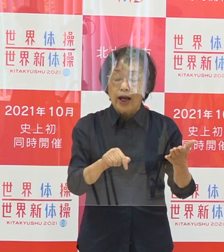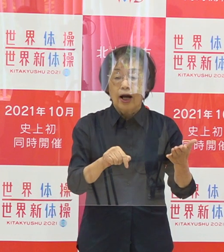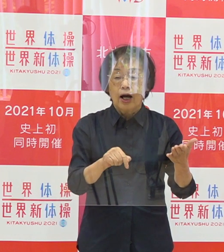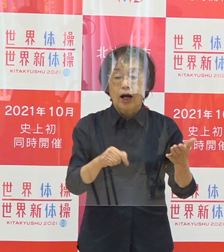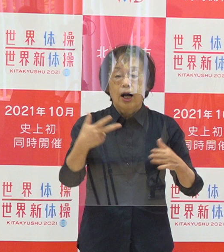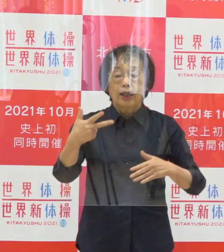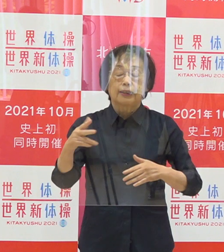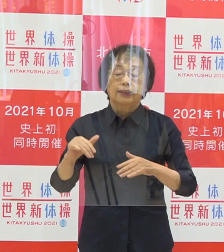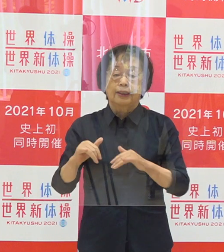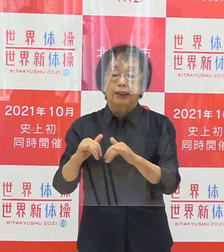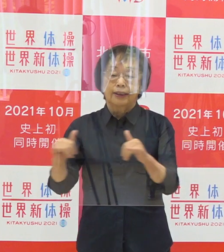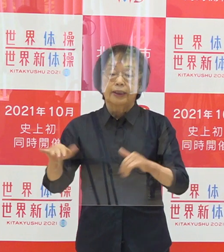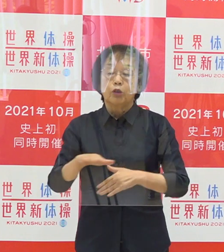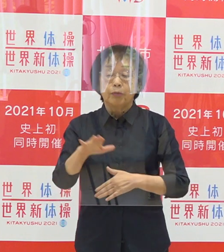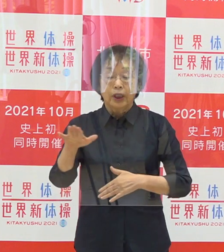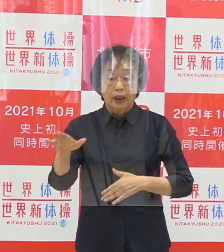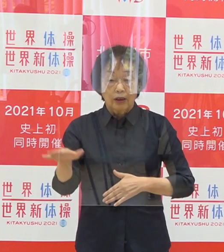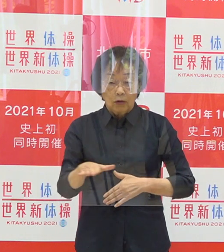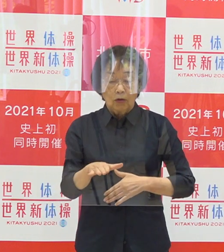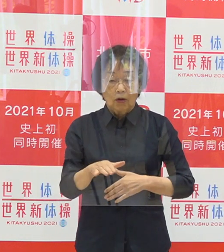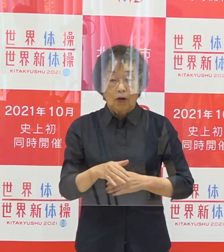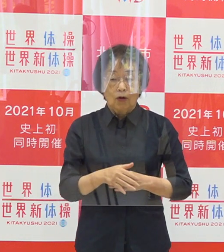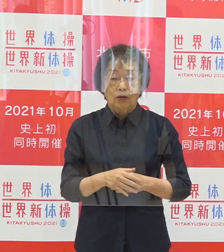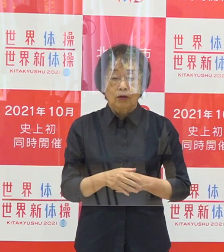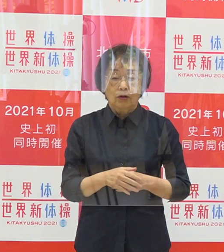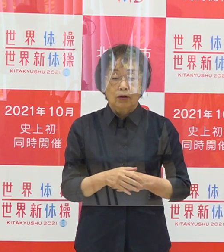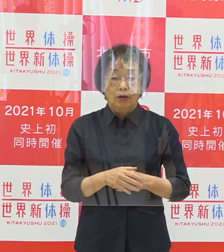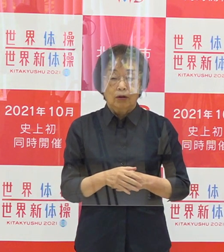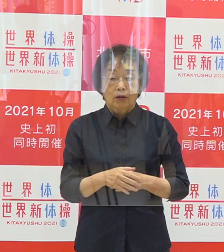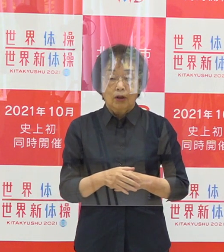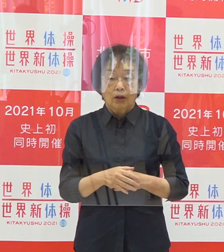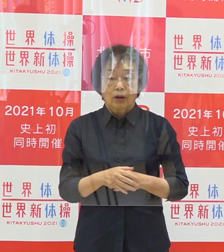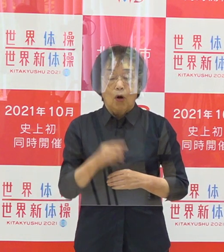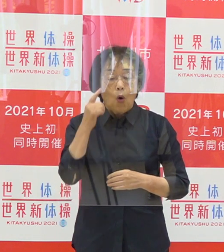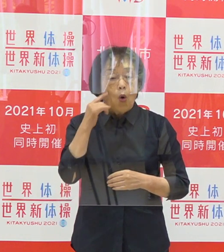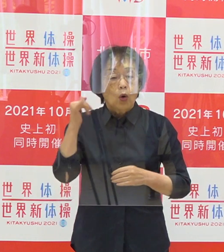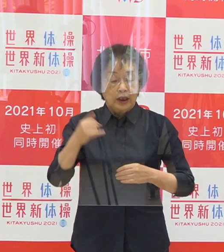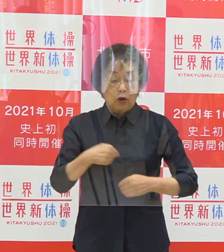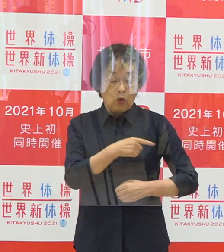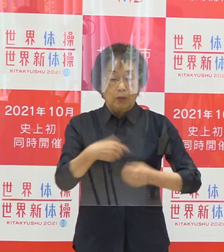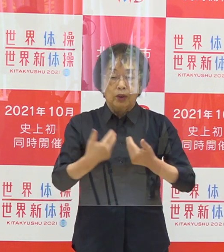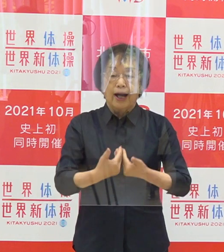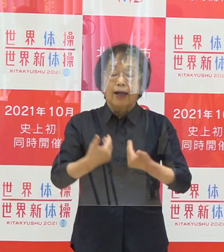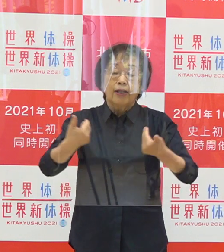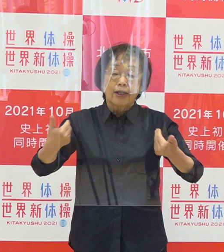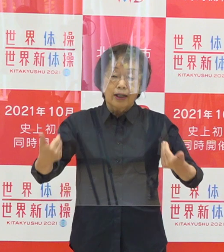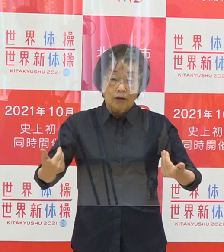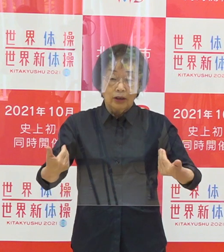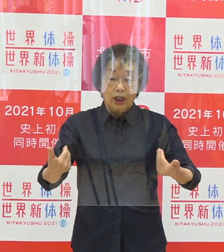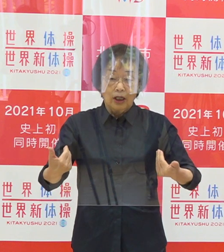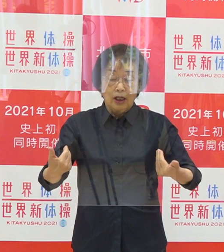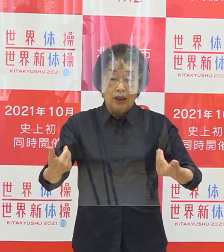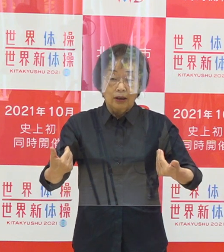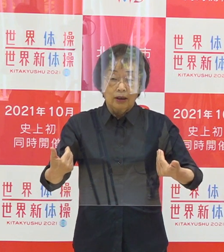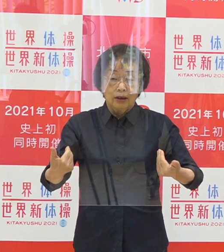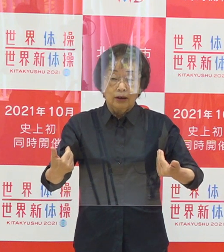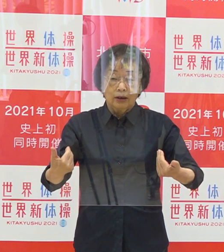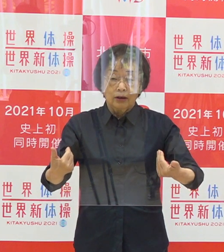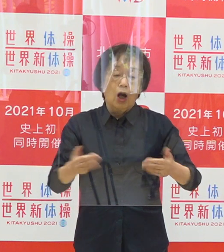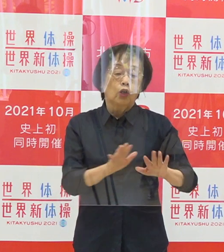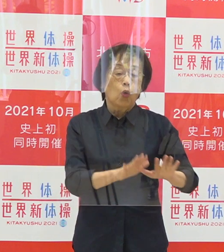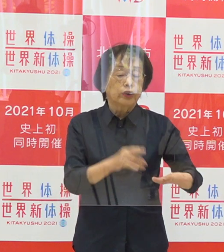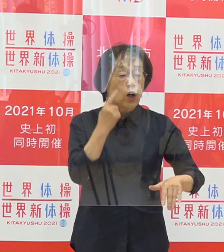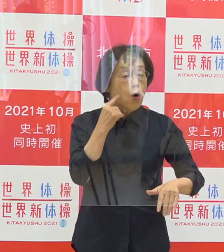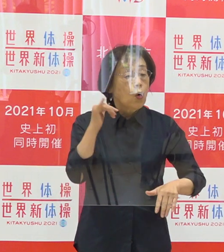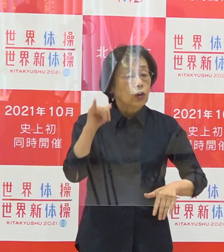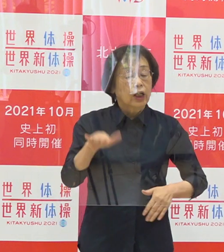との、市民感覚と行政の間でかけ離れてしまっているんじゃないか。特に幼稚園なんかは保護者、子ど